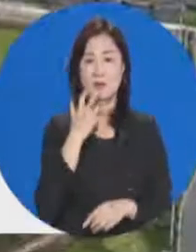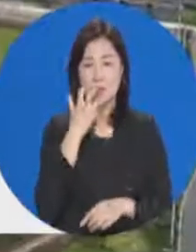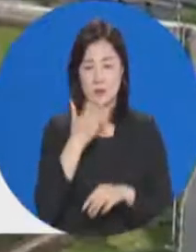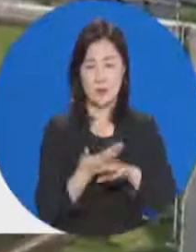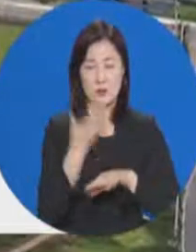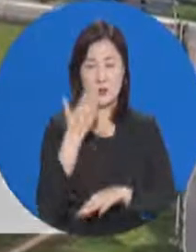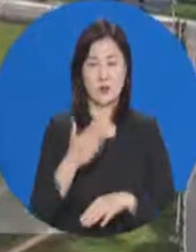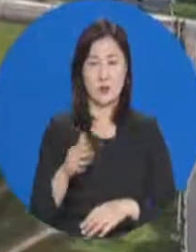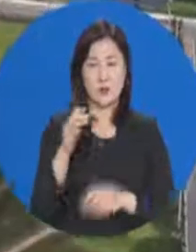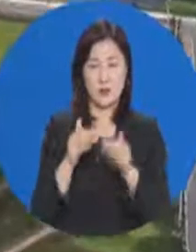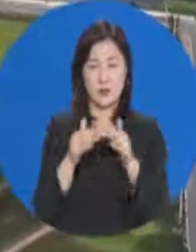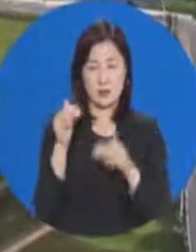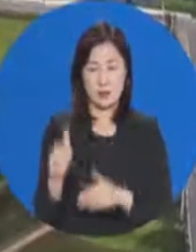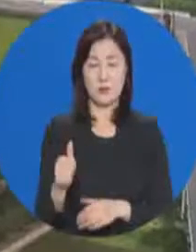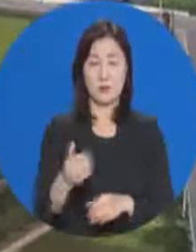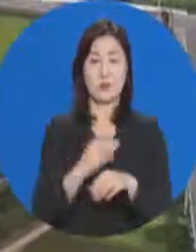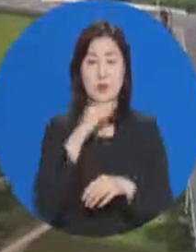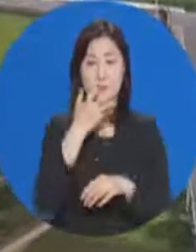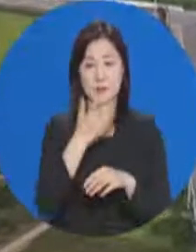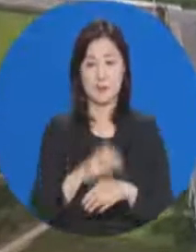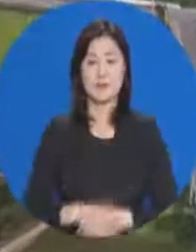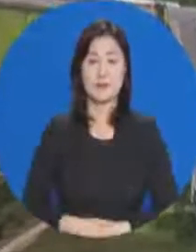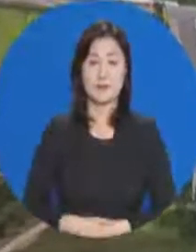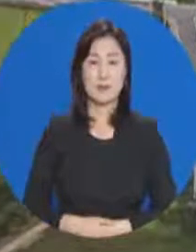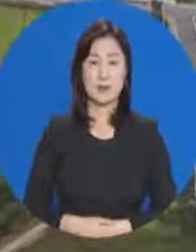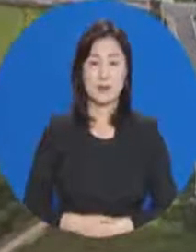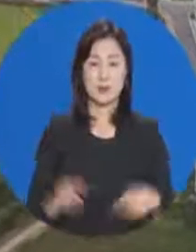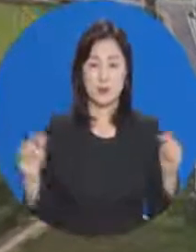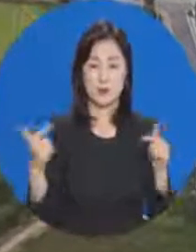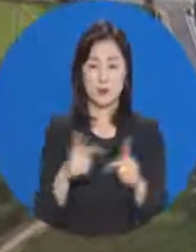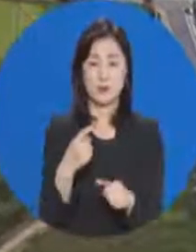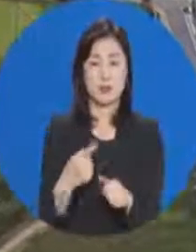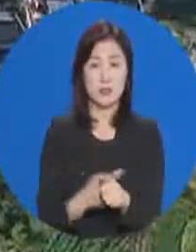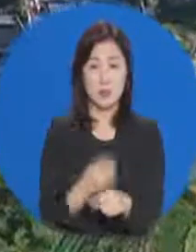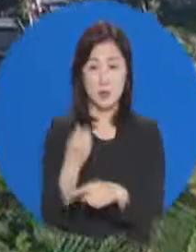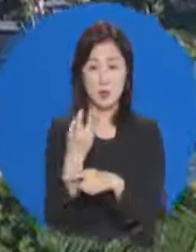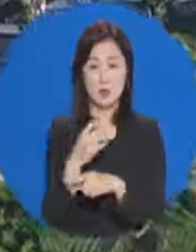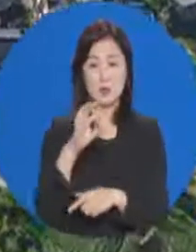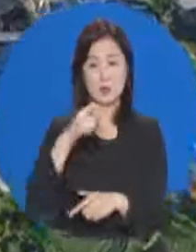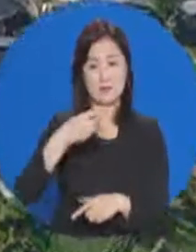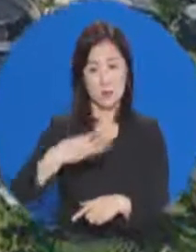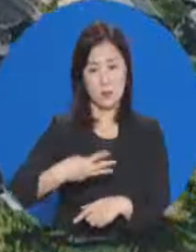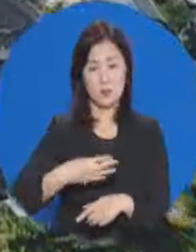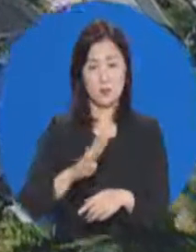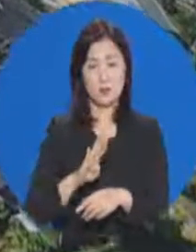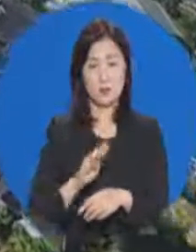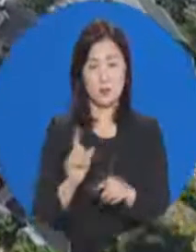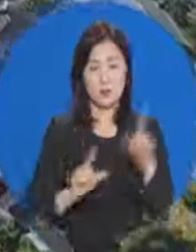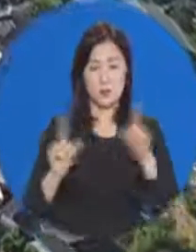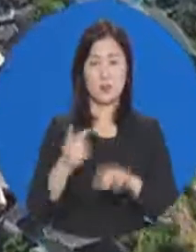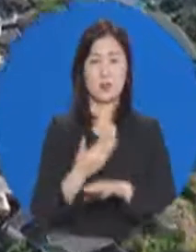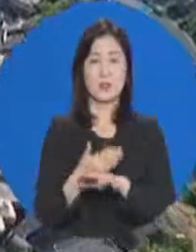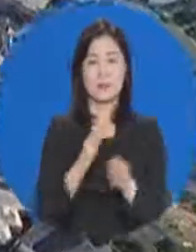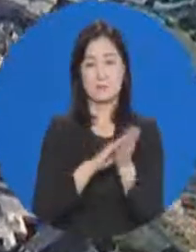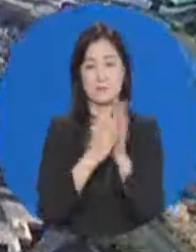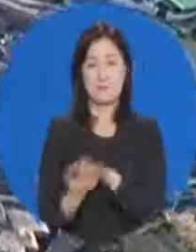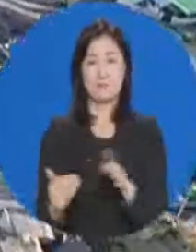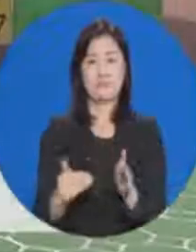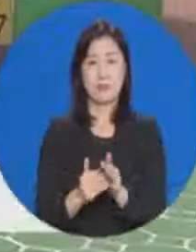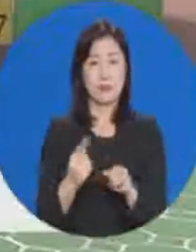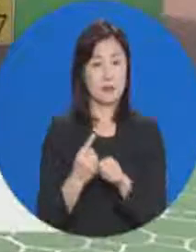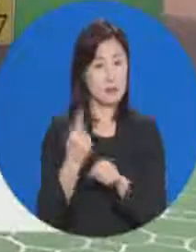넘으셨어. 인구가 급격히 줄면서 보성읍의 모습도 예전만 못합니다. 지난해 보성군의 인구는 4만 천여